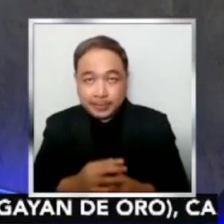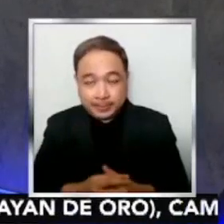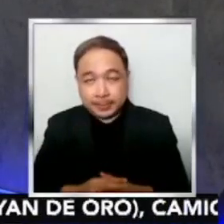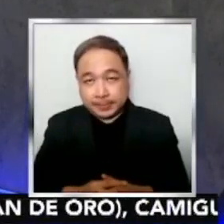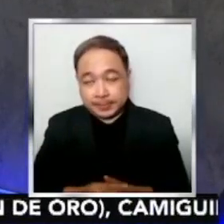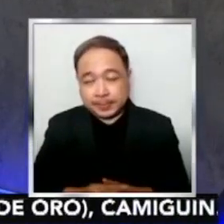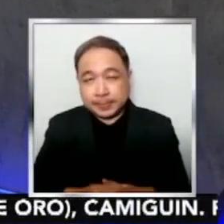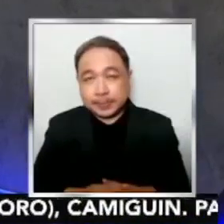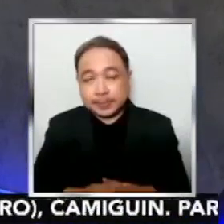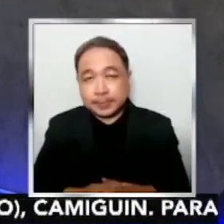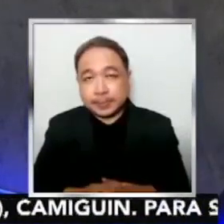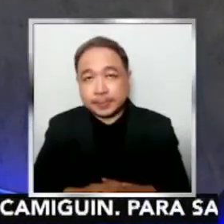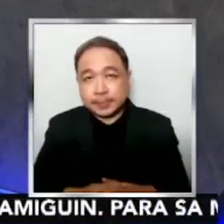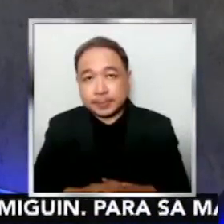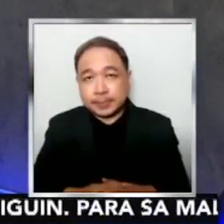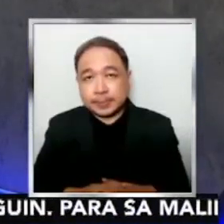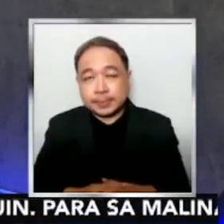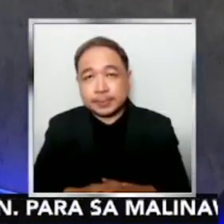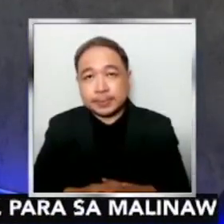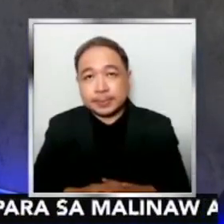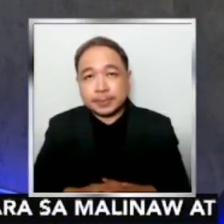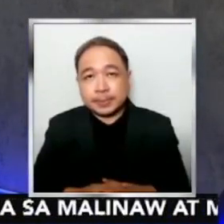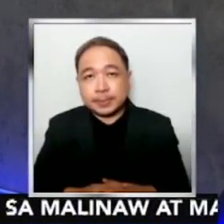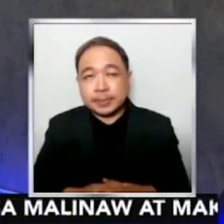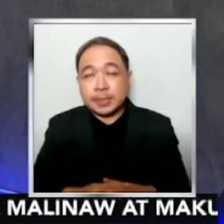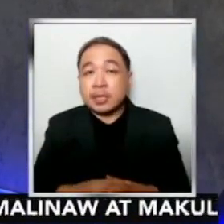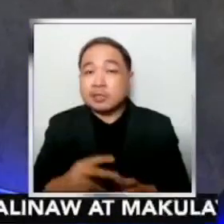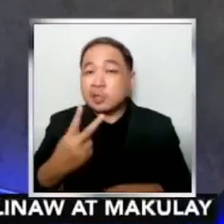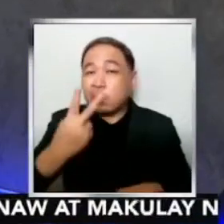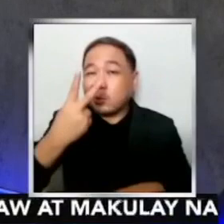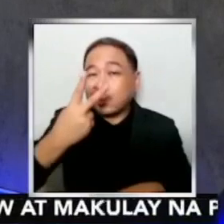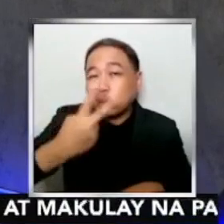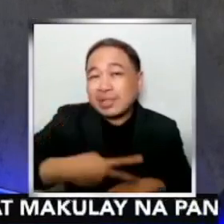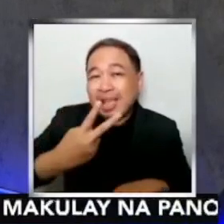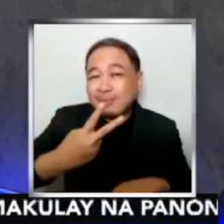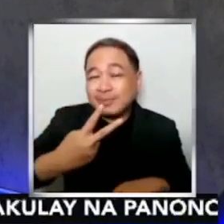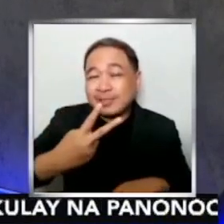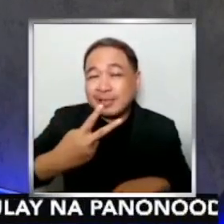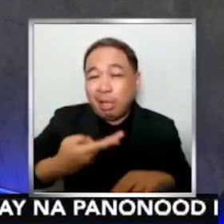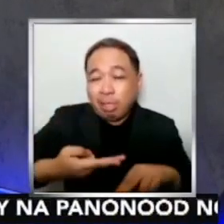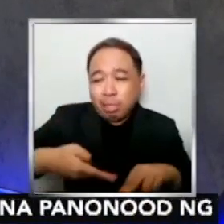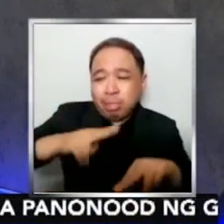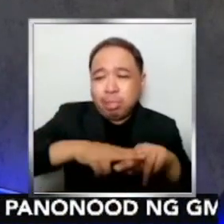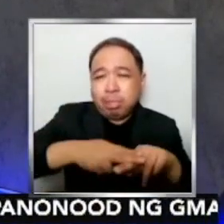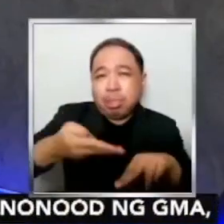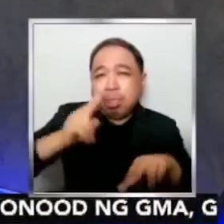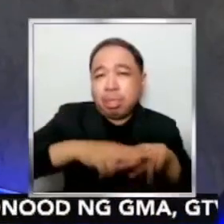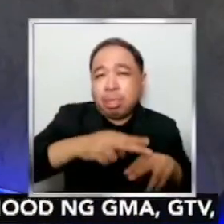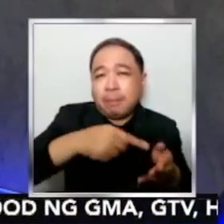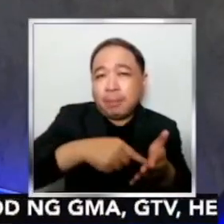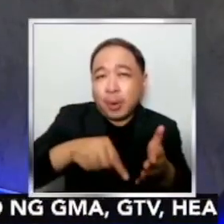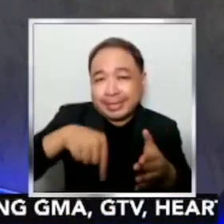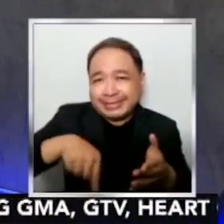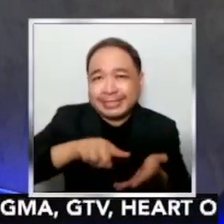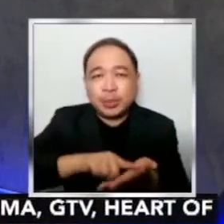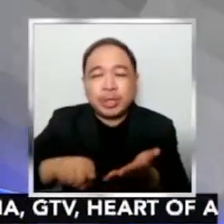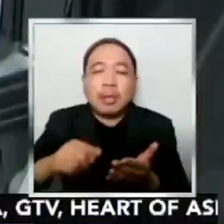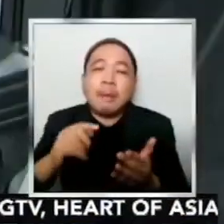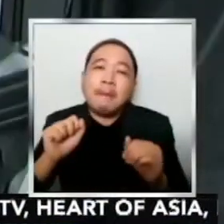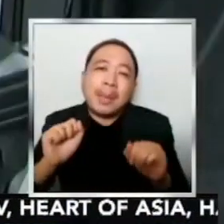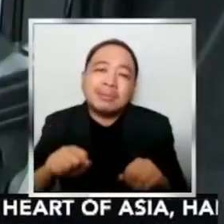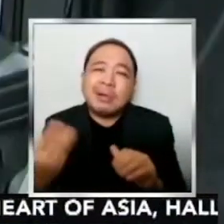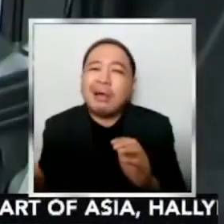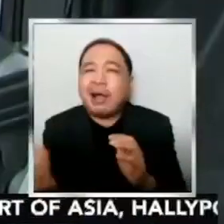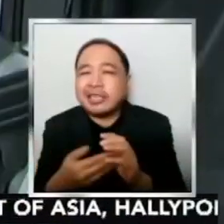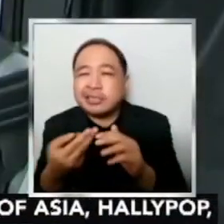Matapos ang dalawang sunod na big time price hike ngayong linggo, posible na naman ang taas presyo sa susunod na linggo. Ayon po